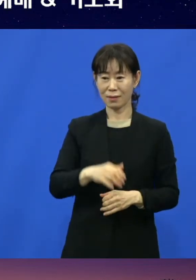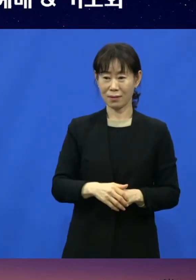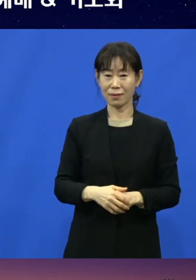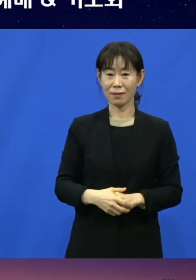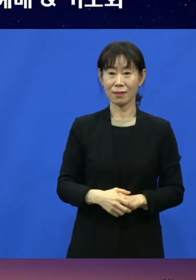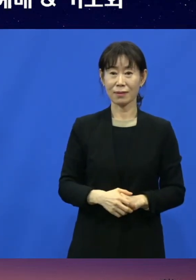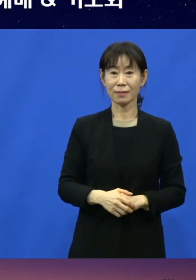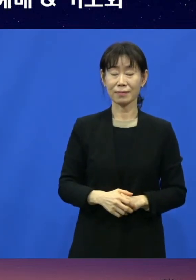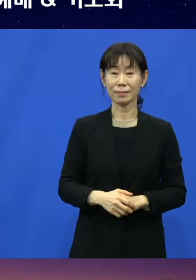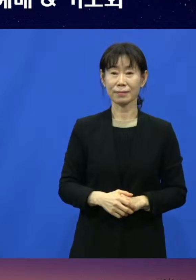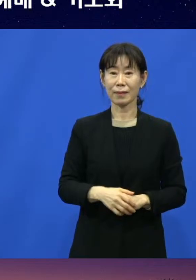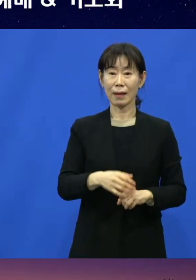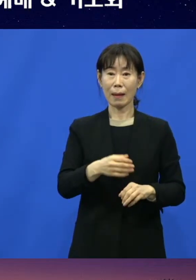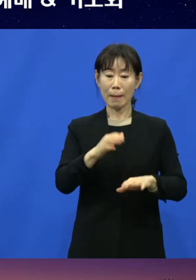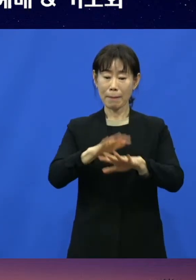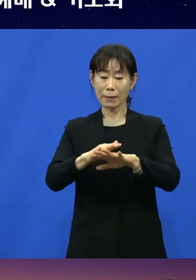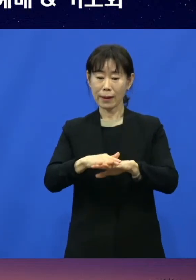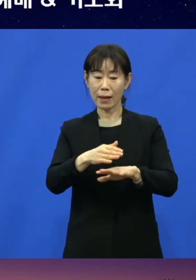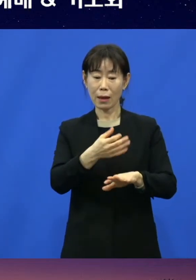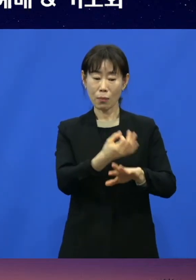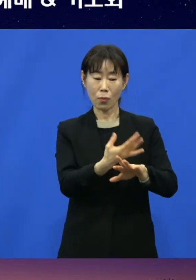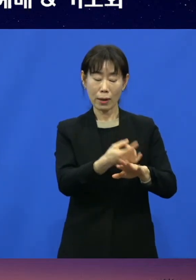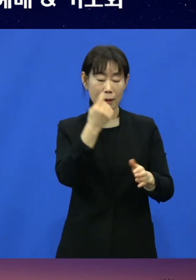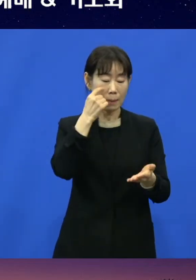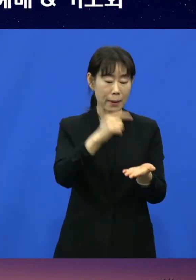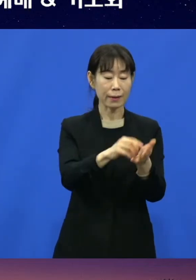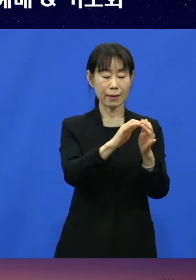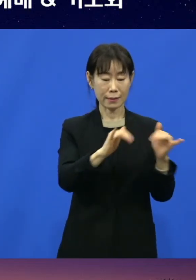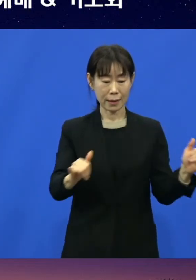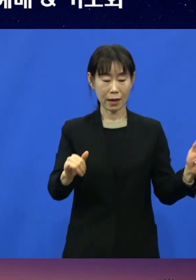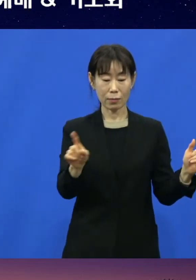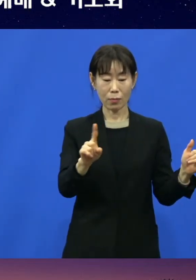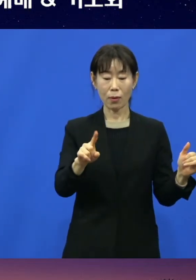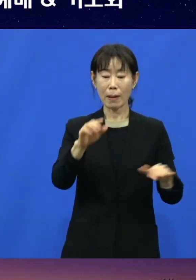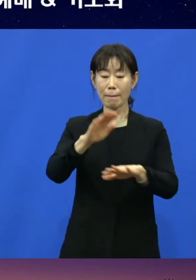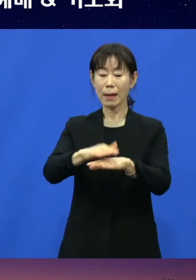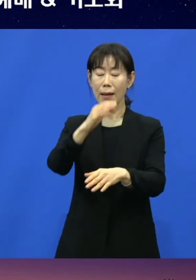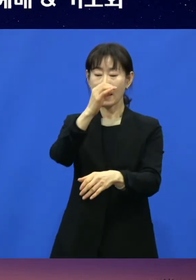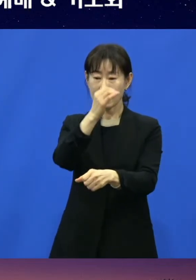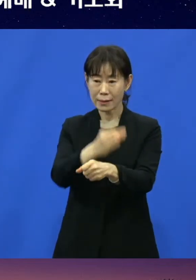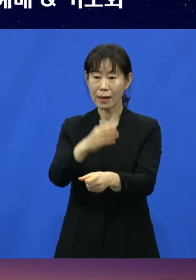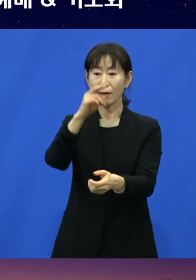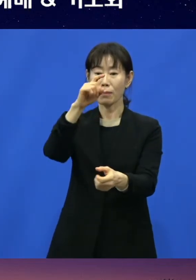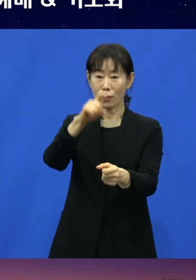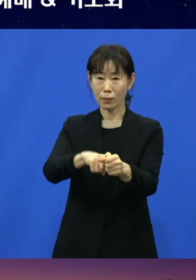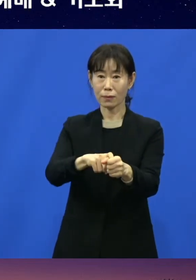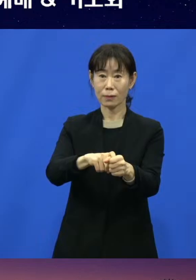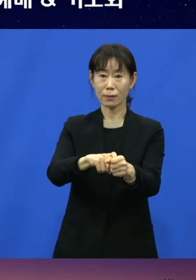여러분, 밭의 보화를 발견한 사람은 그 밭을 사기 위하여